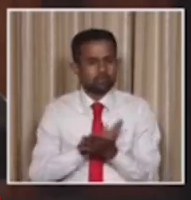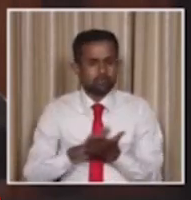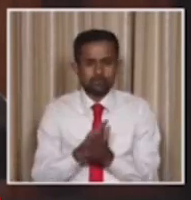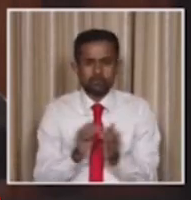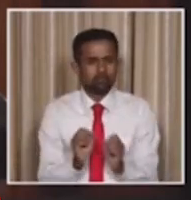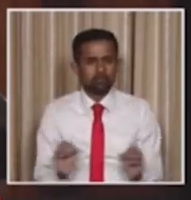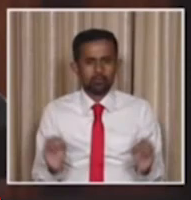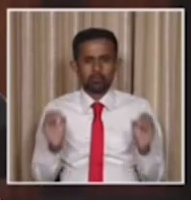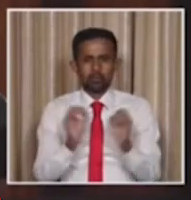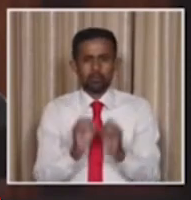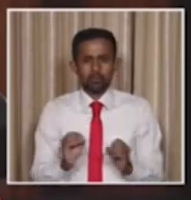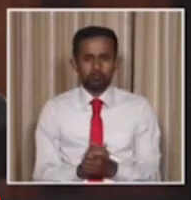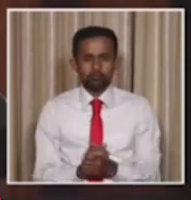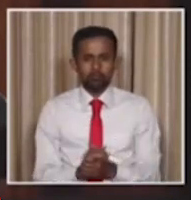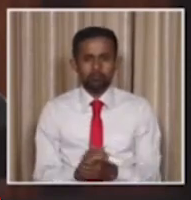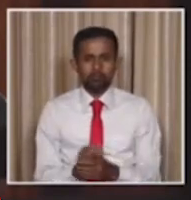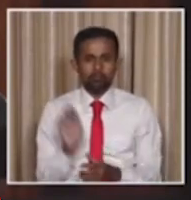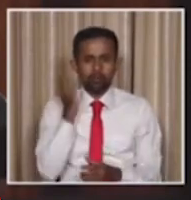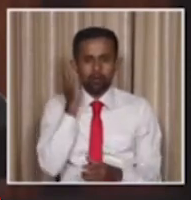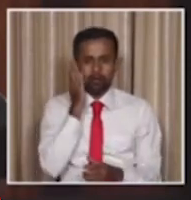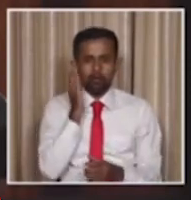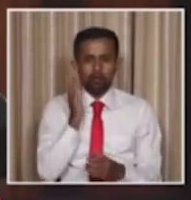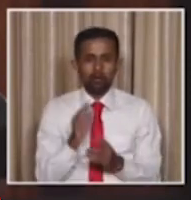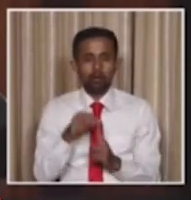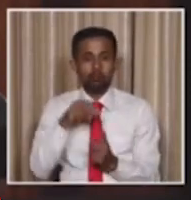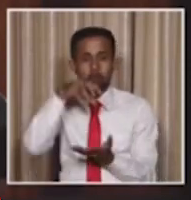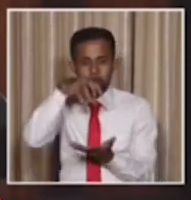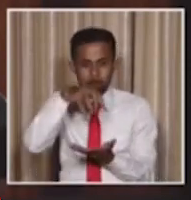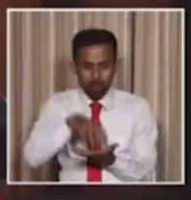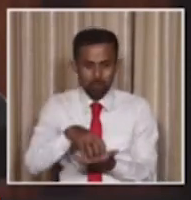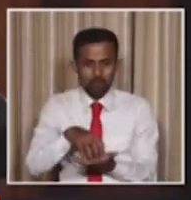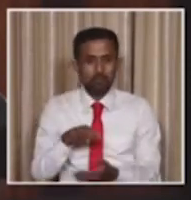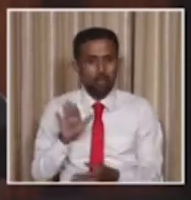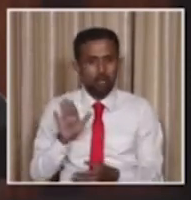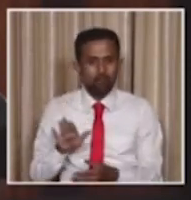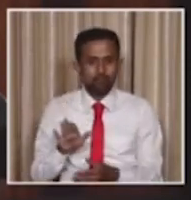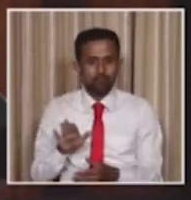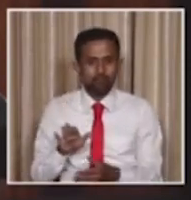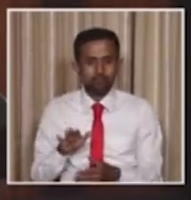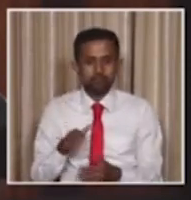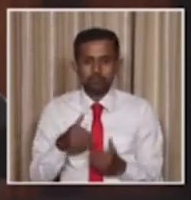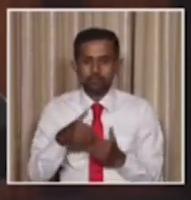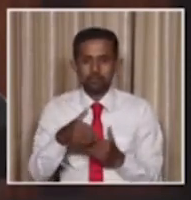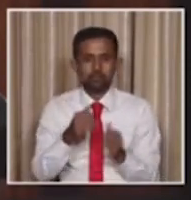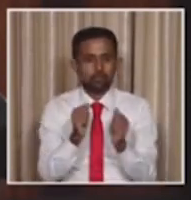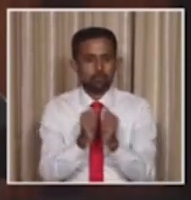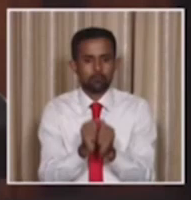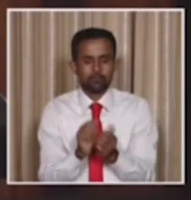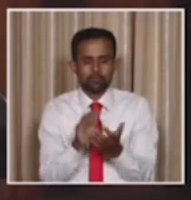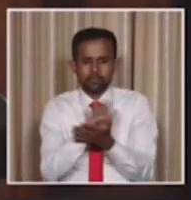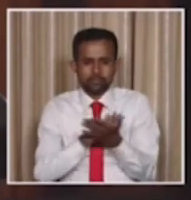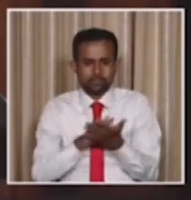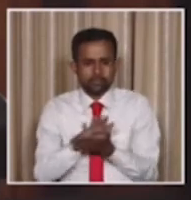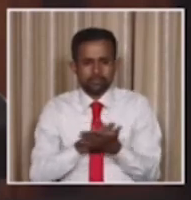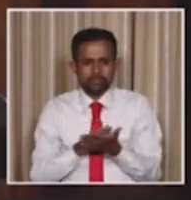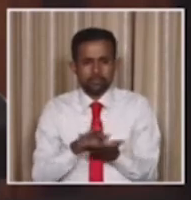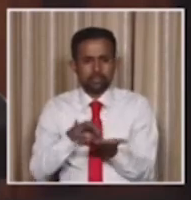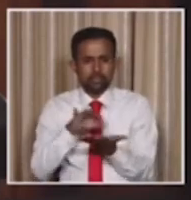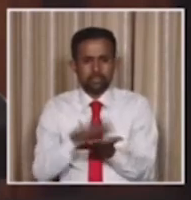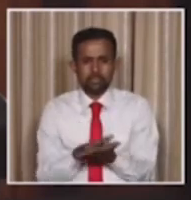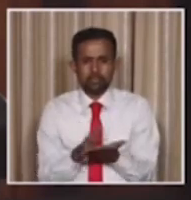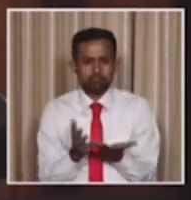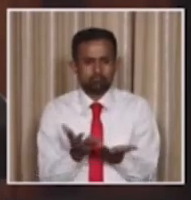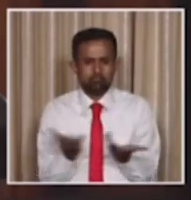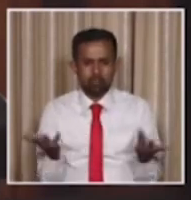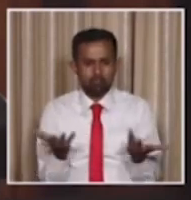மாகாணத்திலே நடைபெறுகின்ற விடயங்களை சீர்தூக்கி பார்க்க முடியாத ஒரு சூழல் இருக்கின்றது. எங்கு பார்த்தாலும் காணி பிரச்சனை, மேச்சரித்திர